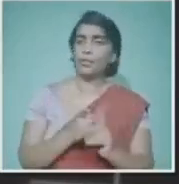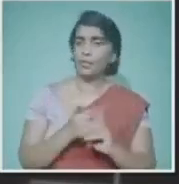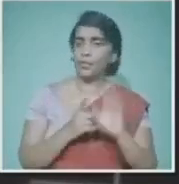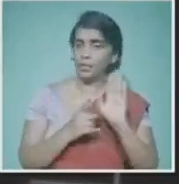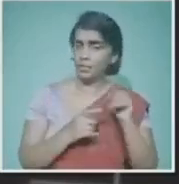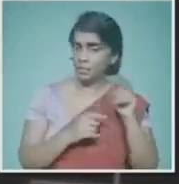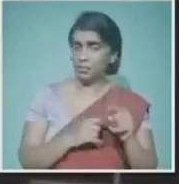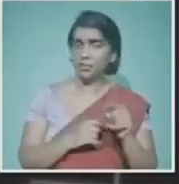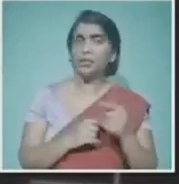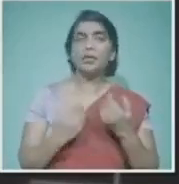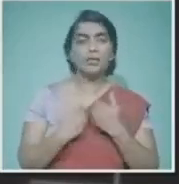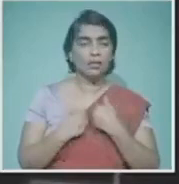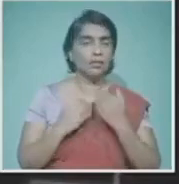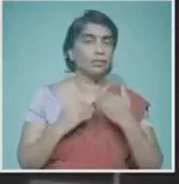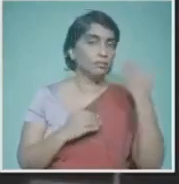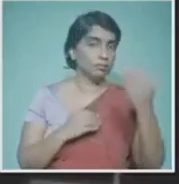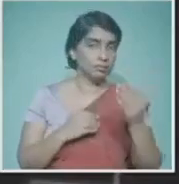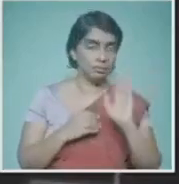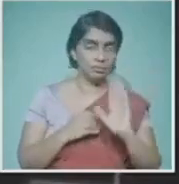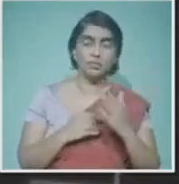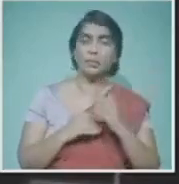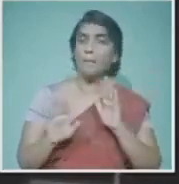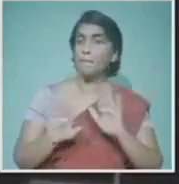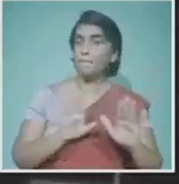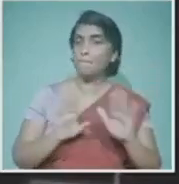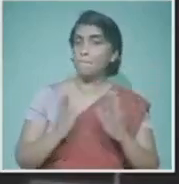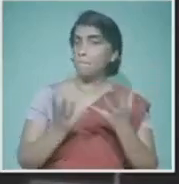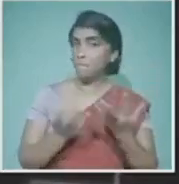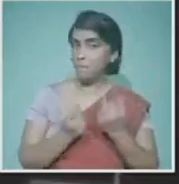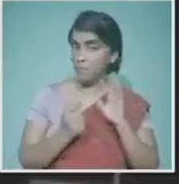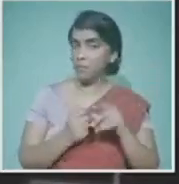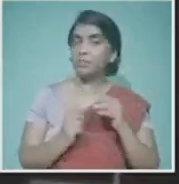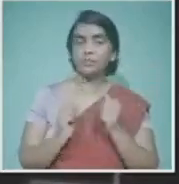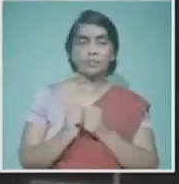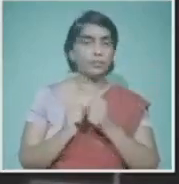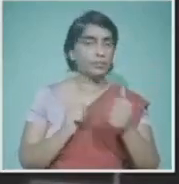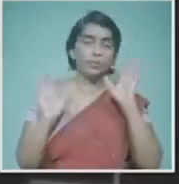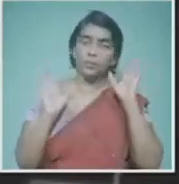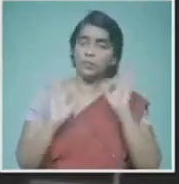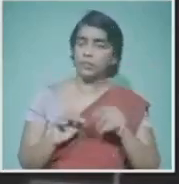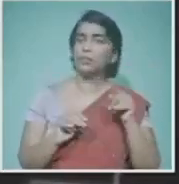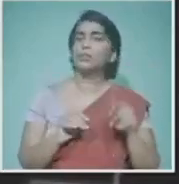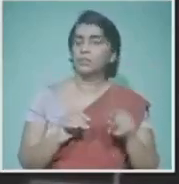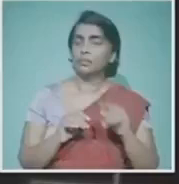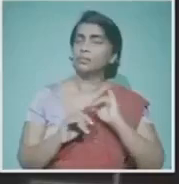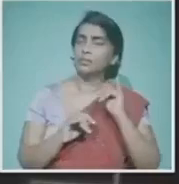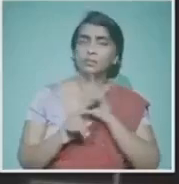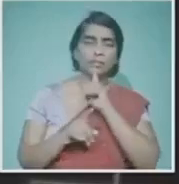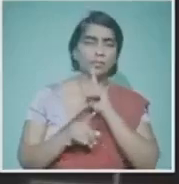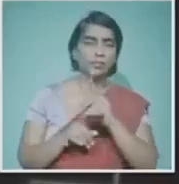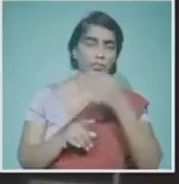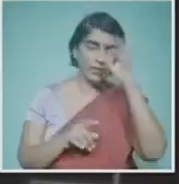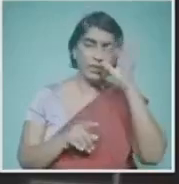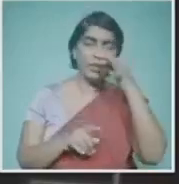அடுத்த ஆட்சி பிடிப்பதற்காக வருகிற தலைவர்கள் சரியாக பயன்படுத்தி சிங்கள மக்கள் மத்தியிலே ஒரு தோஷத்தை கிளப்பிவிட்டால் மீண்டும்